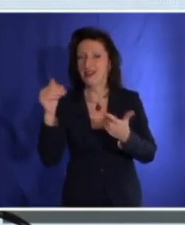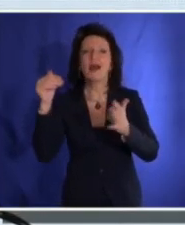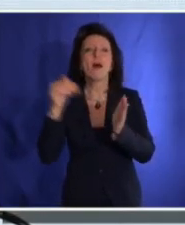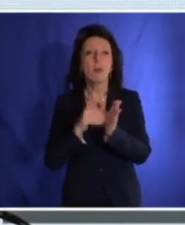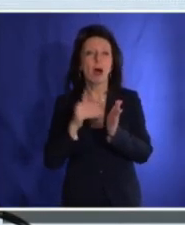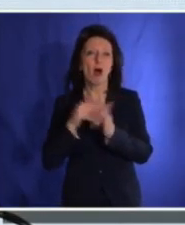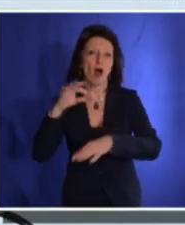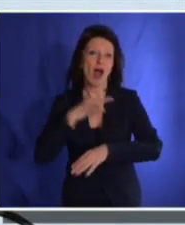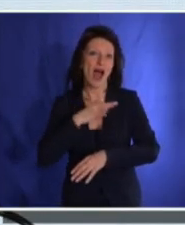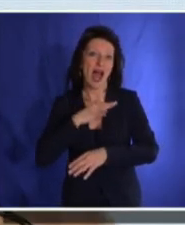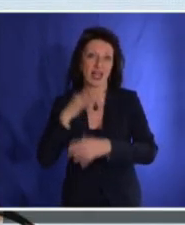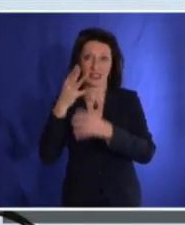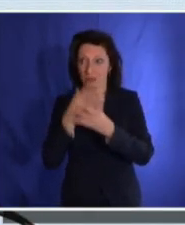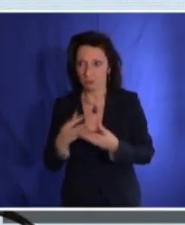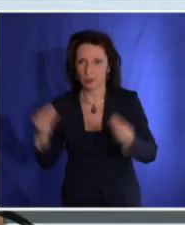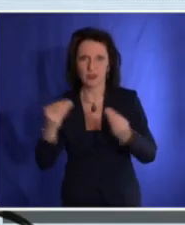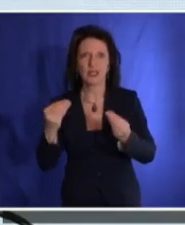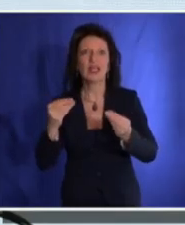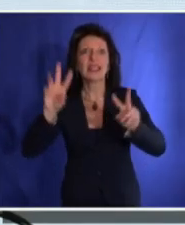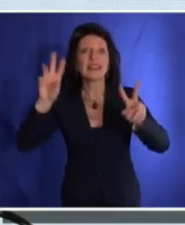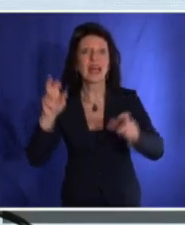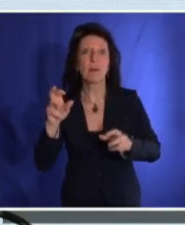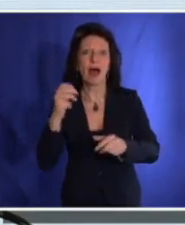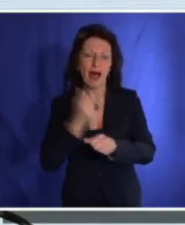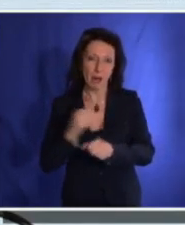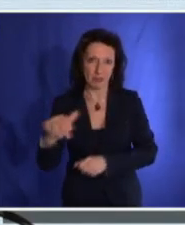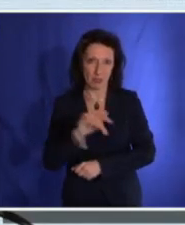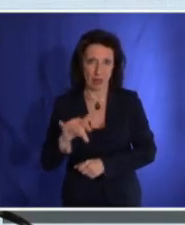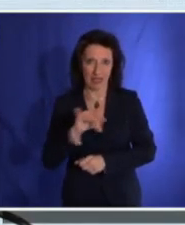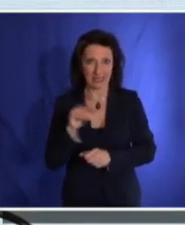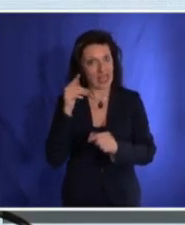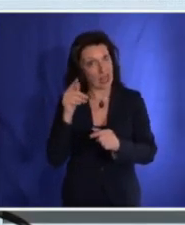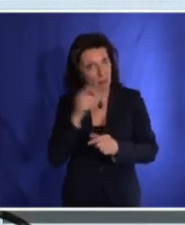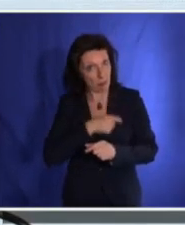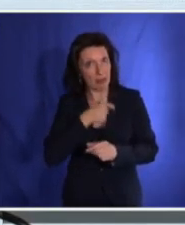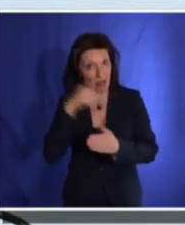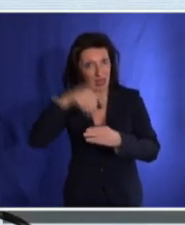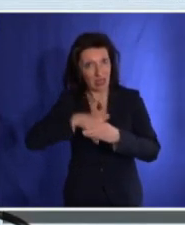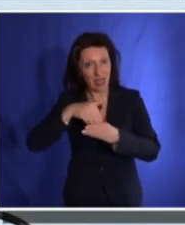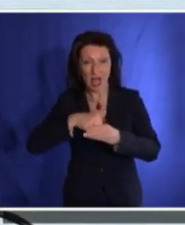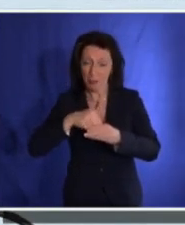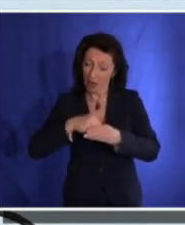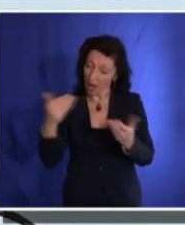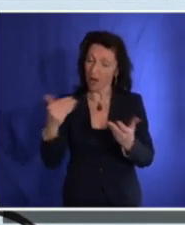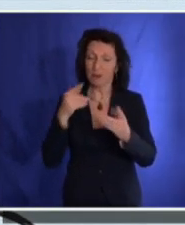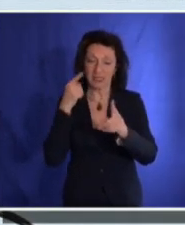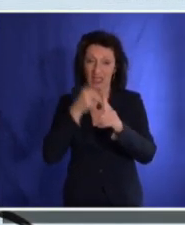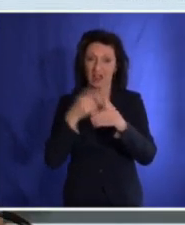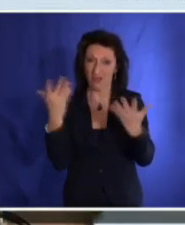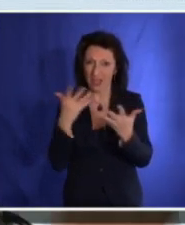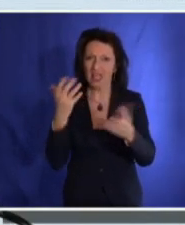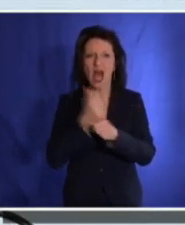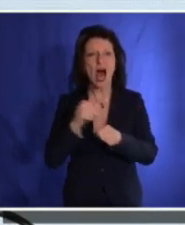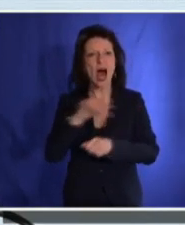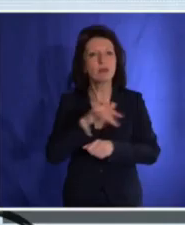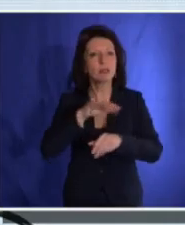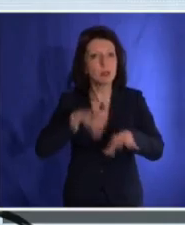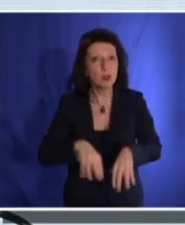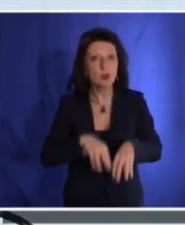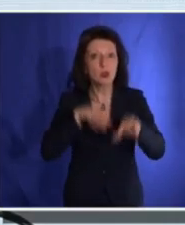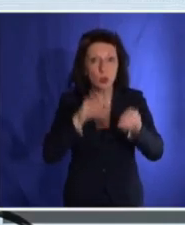sind die Arbeitsplätze. Der ist unser Ziel auch in der Partei. Arbeitsplätze sichern, Arbeitsplätze schaffen mit einer